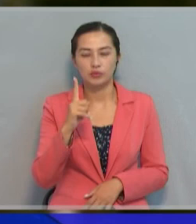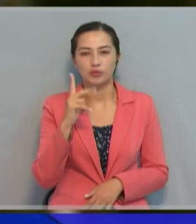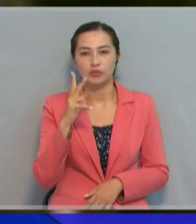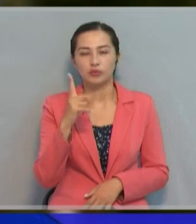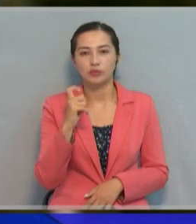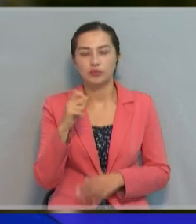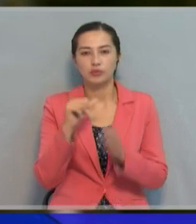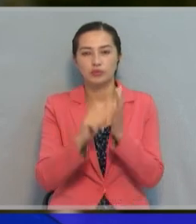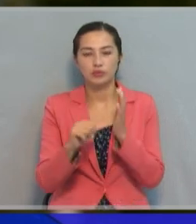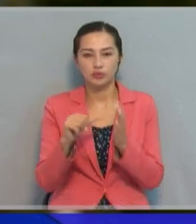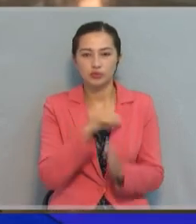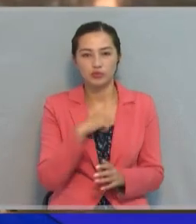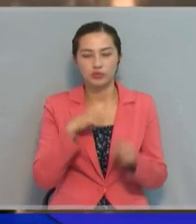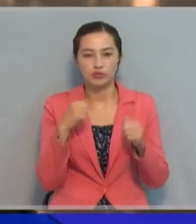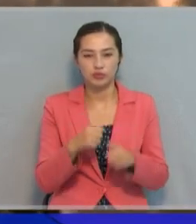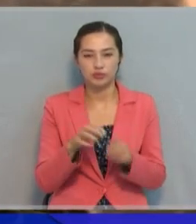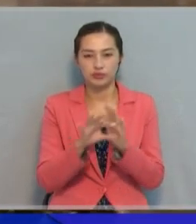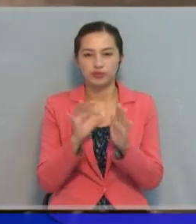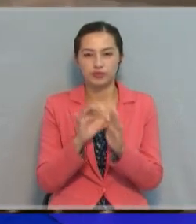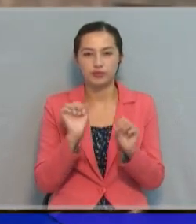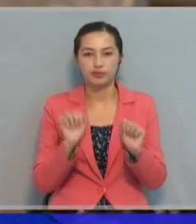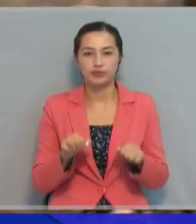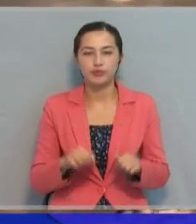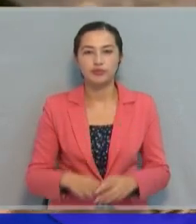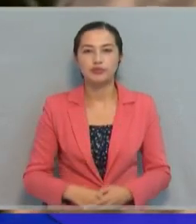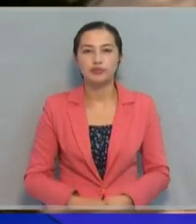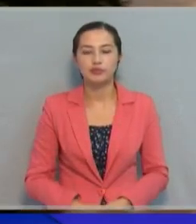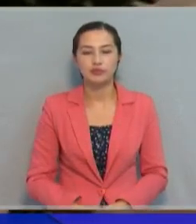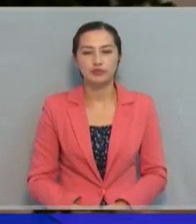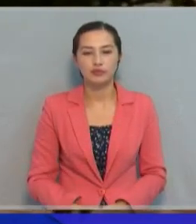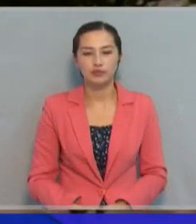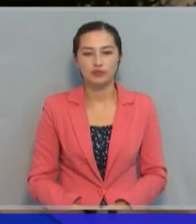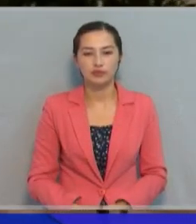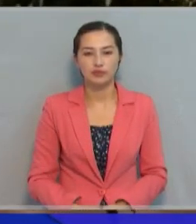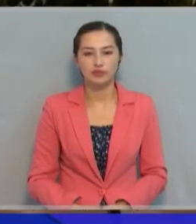1163-і дауыс беруге құқылы. Сауран ауданынан Ернұр Бөбеев, Абай Құралбаев, Нышан Байқұлсейіт, жаңалықтар.